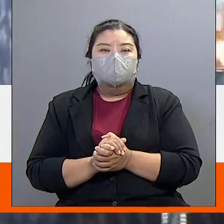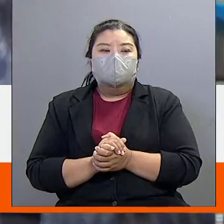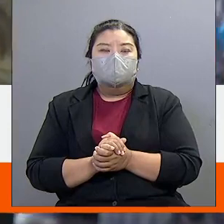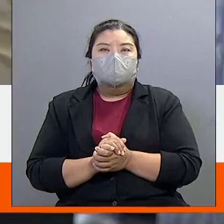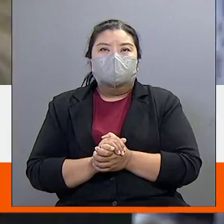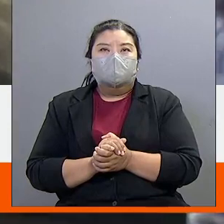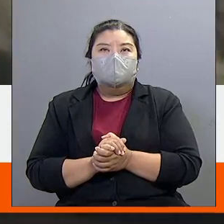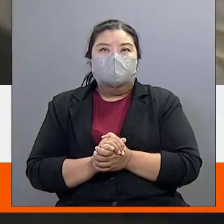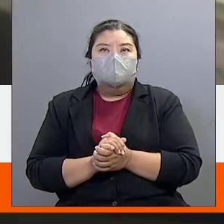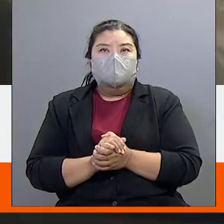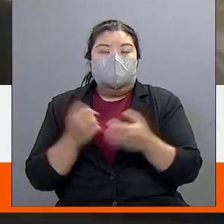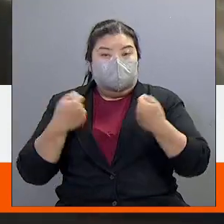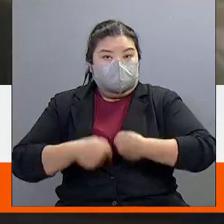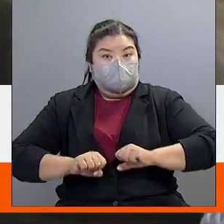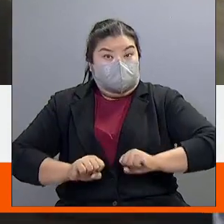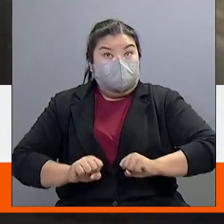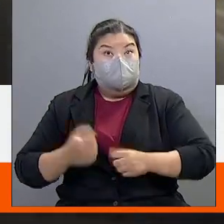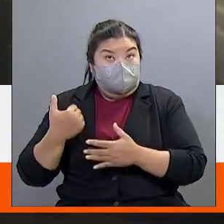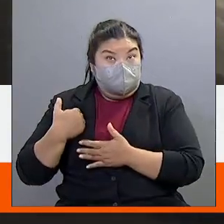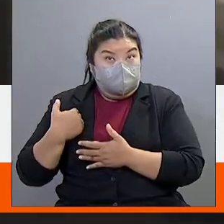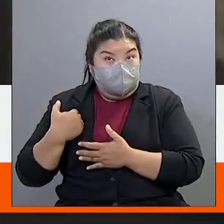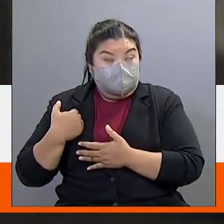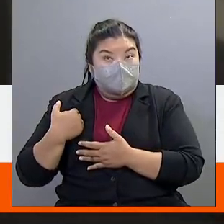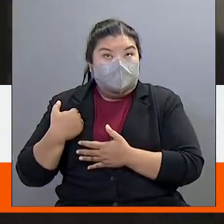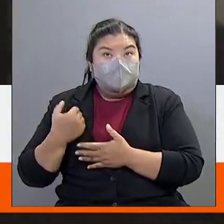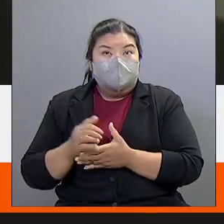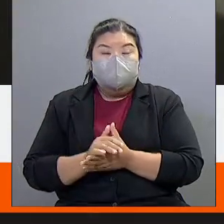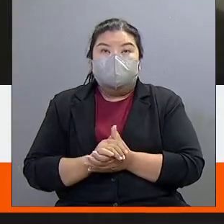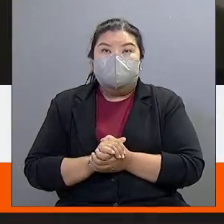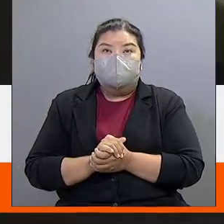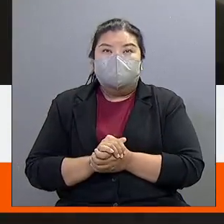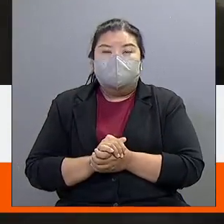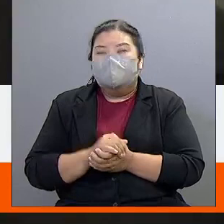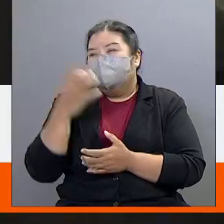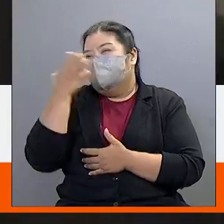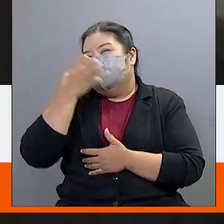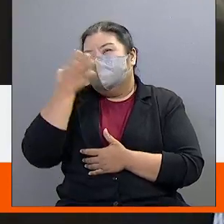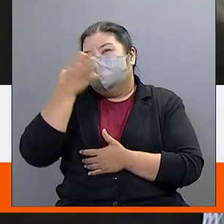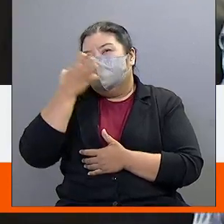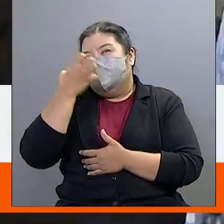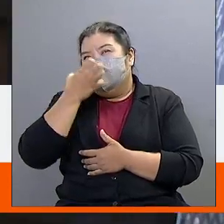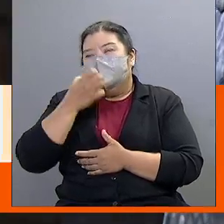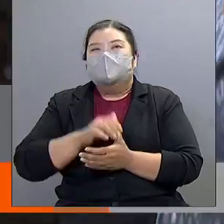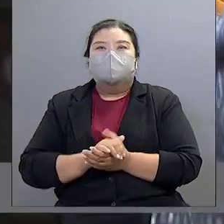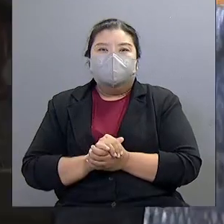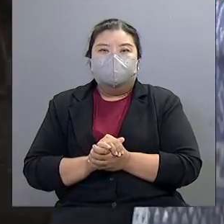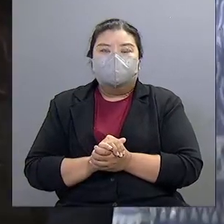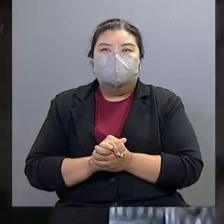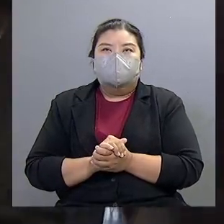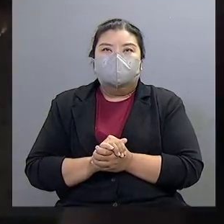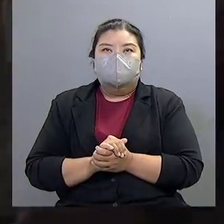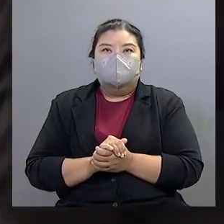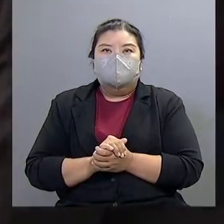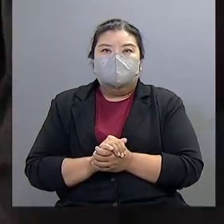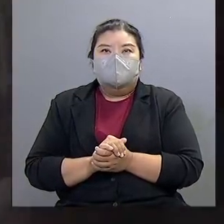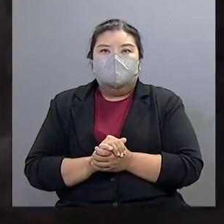ใช่ไหมคะเพราะเหมือนว่าคุณไปดูเชือกของเขาชอบลูกนี้